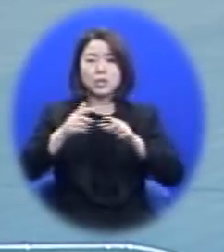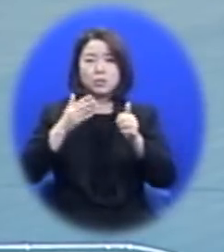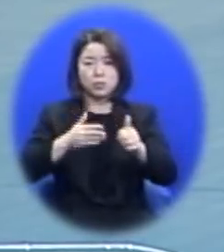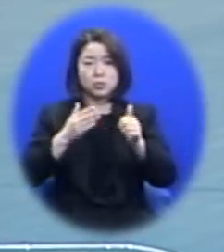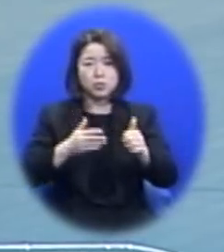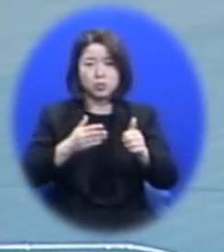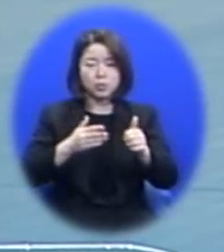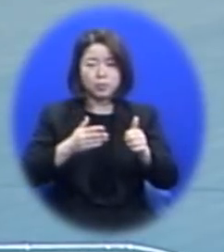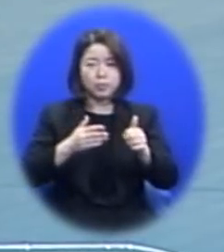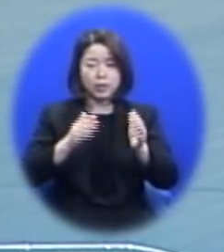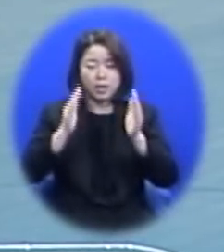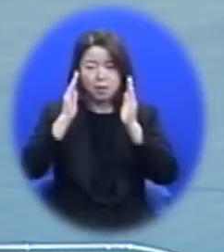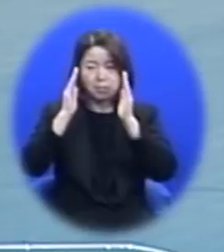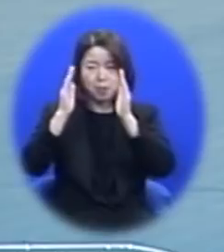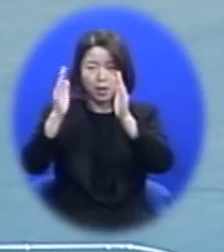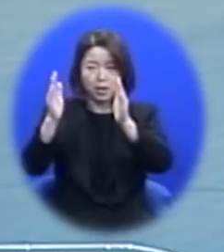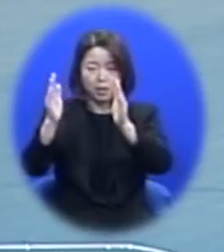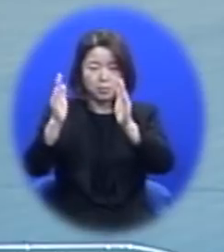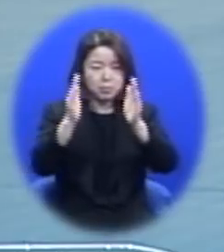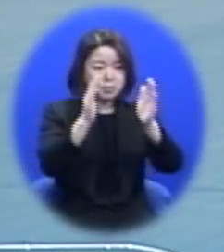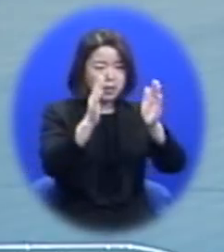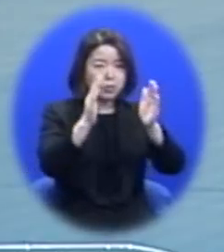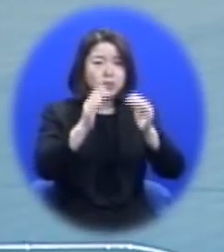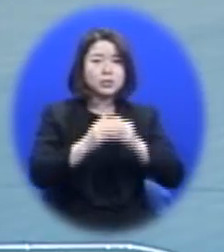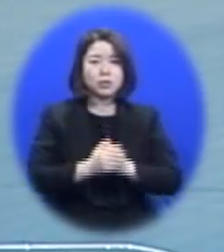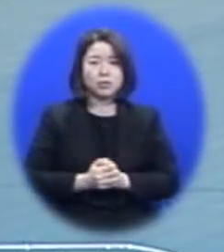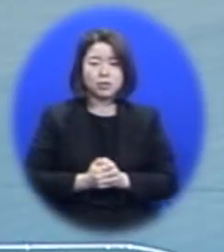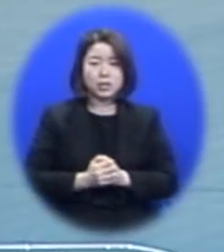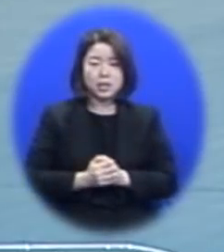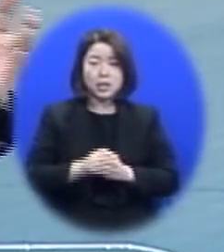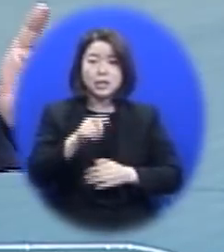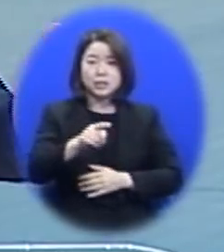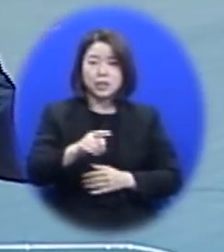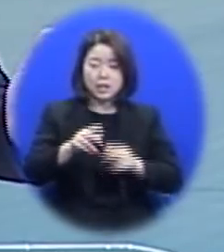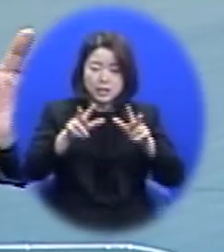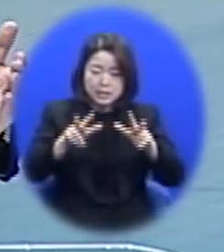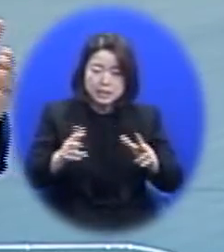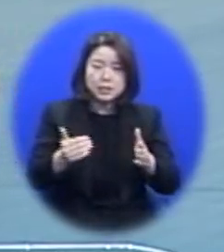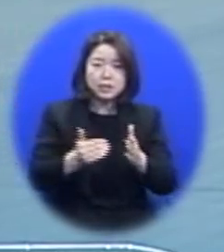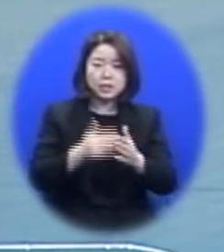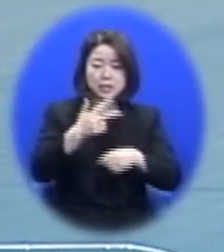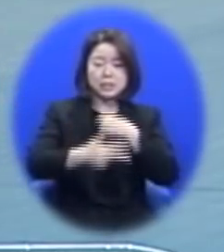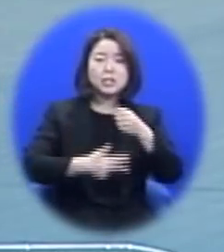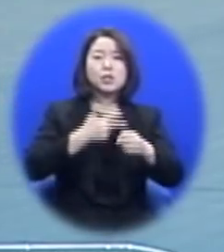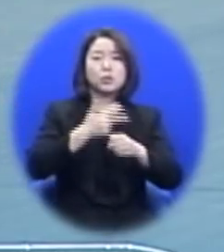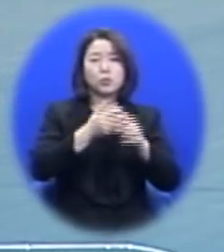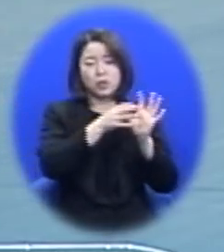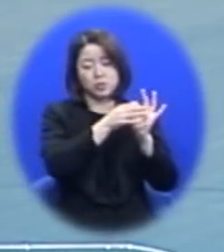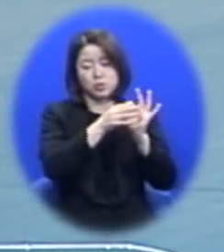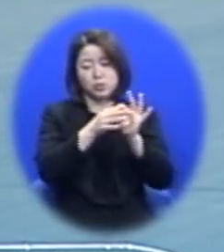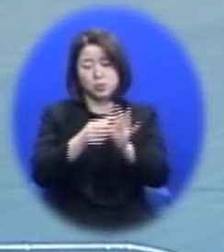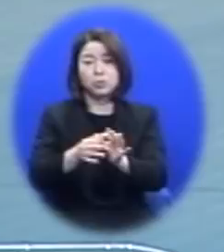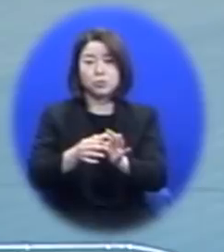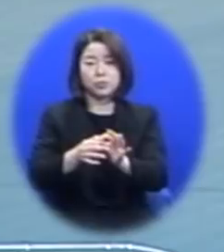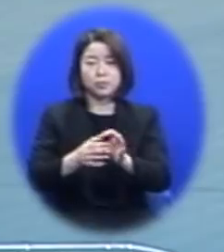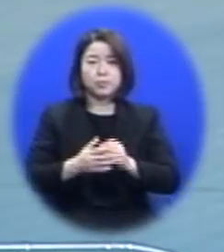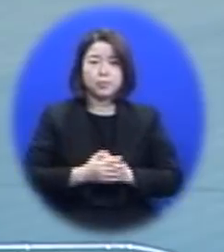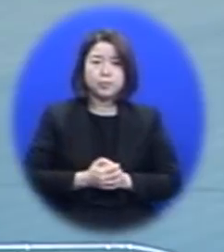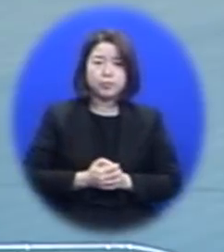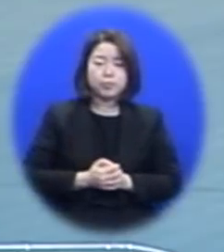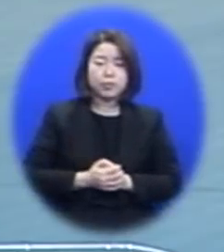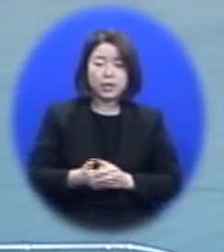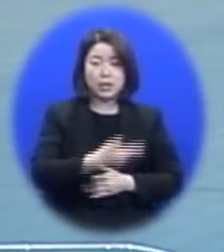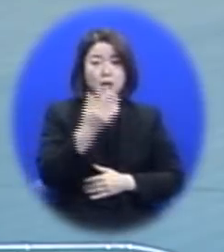방향 전환을 이루었어요. 그게 지금까지 7년 동안 오는 것입니다. 여러분,